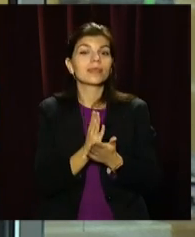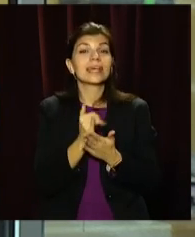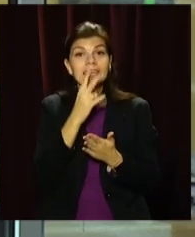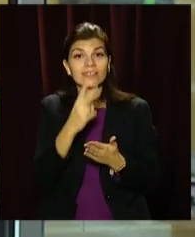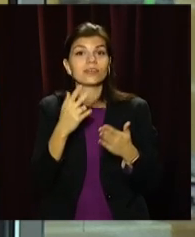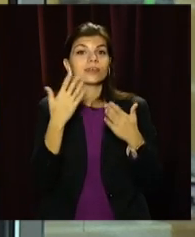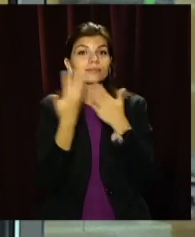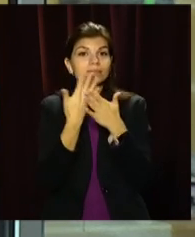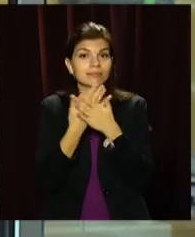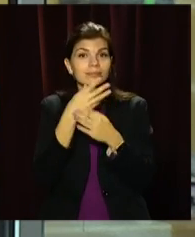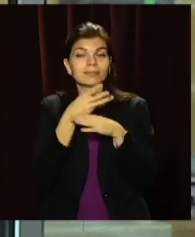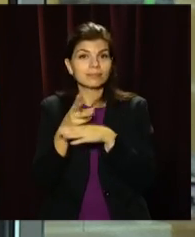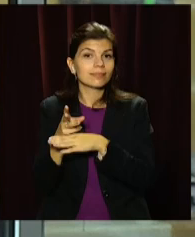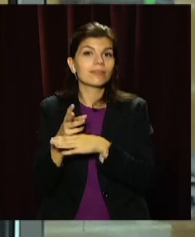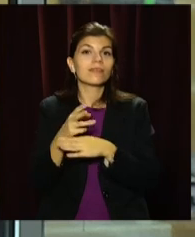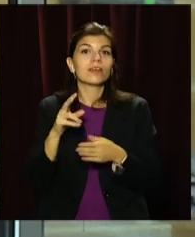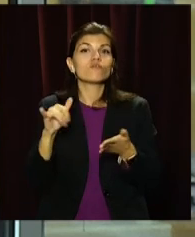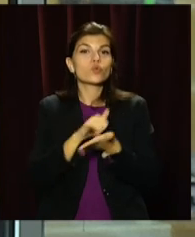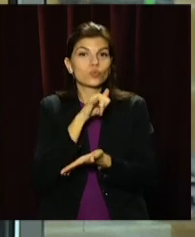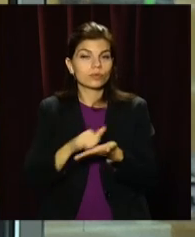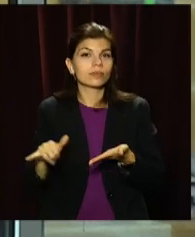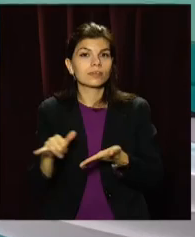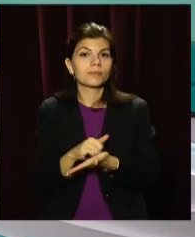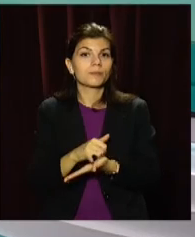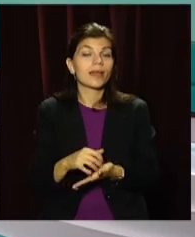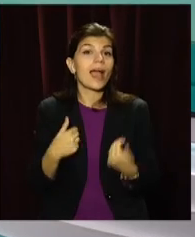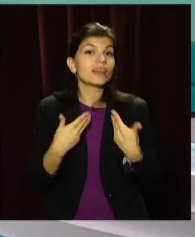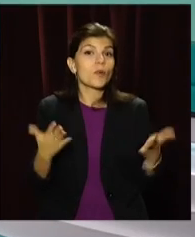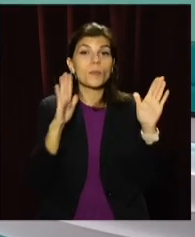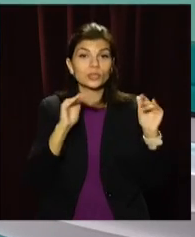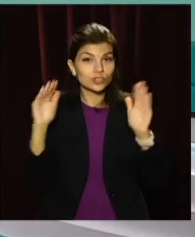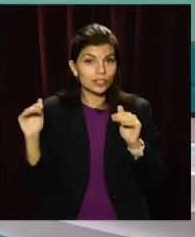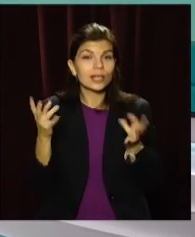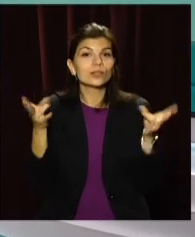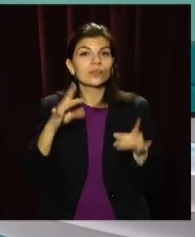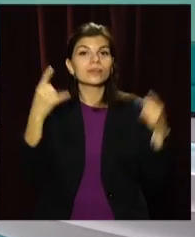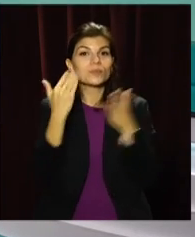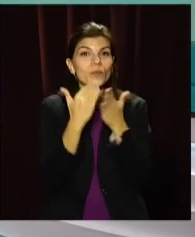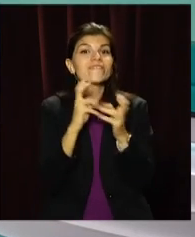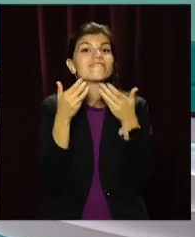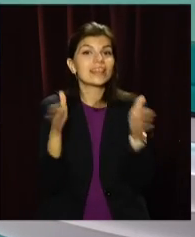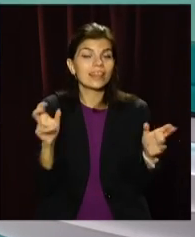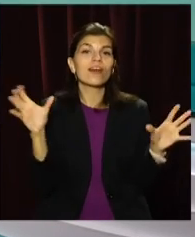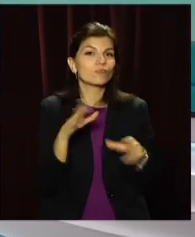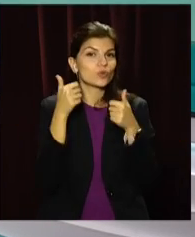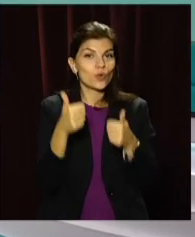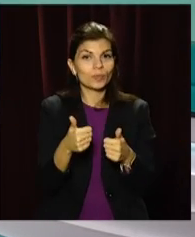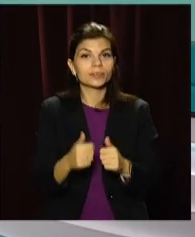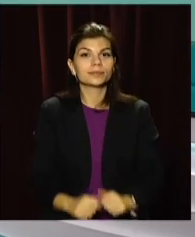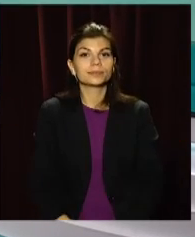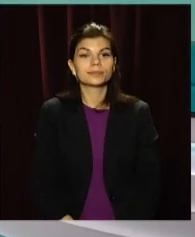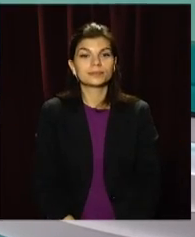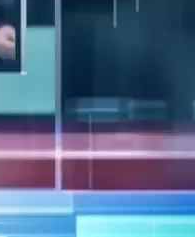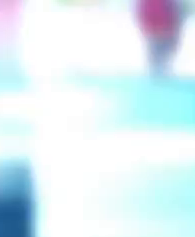дивіться сюжети в соціальних мережах та на нашому YouTube-каналі. А я з вами прощаюся, залишайтеся з відкритим і на все добре!